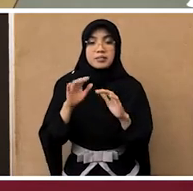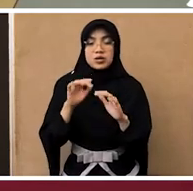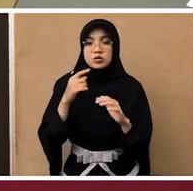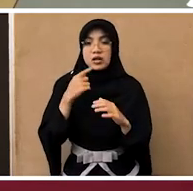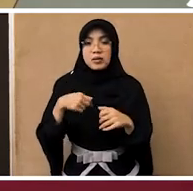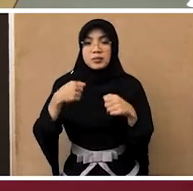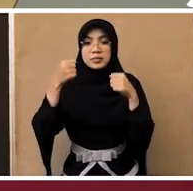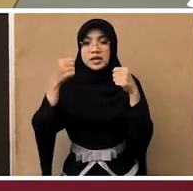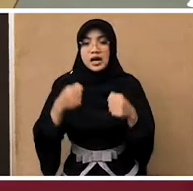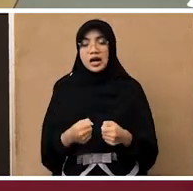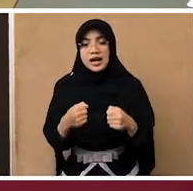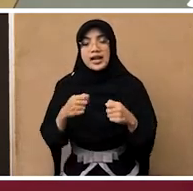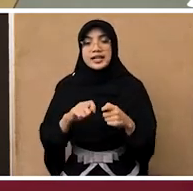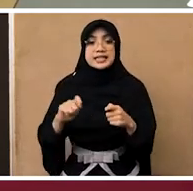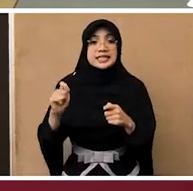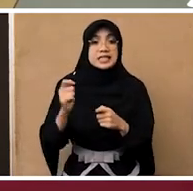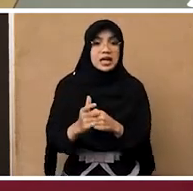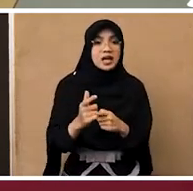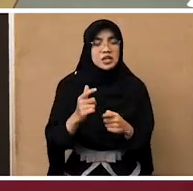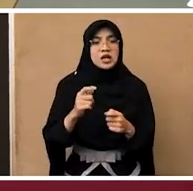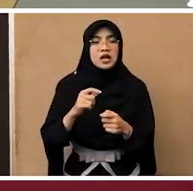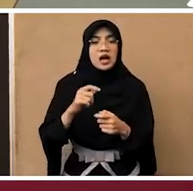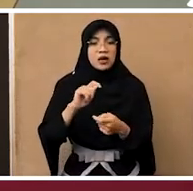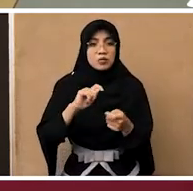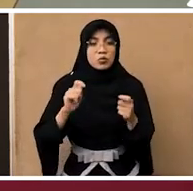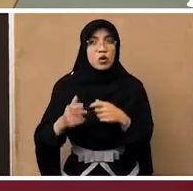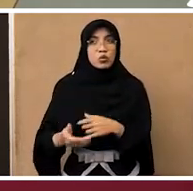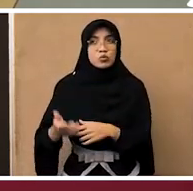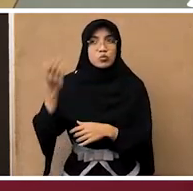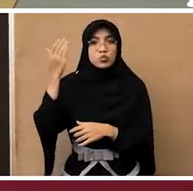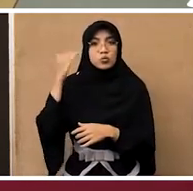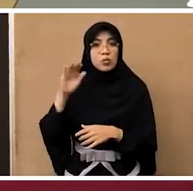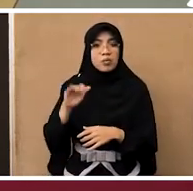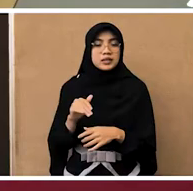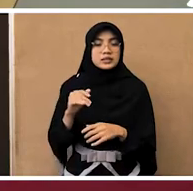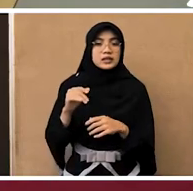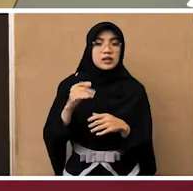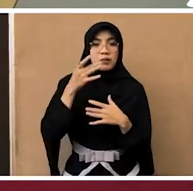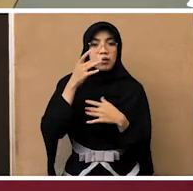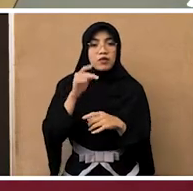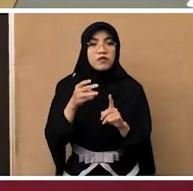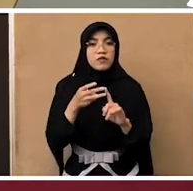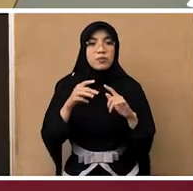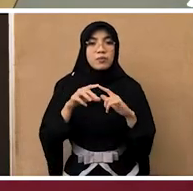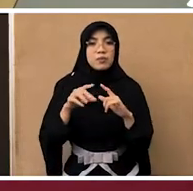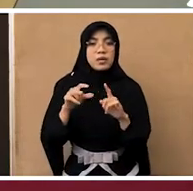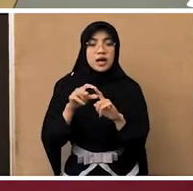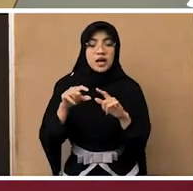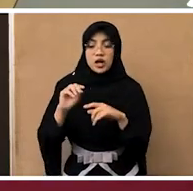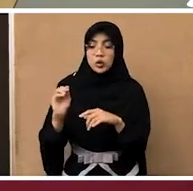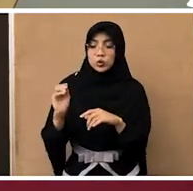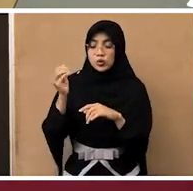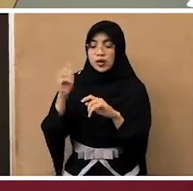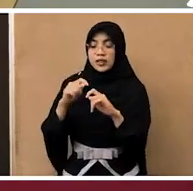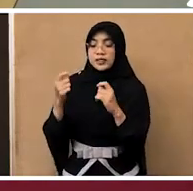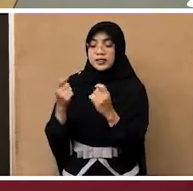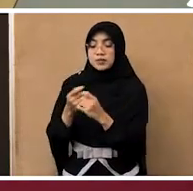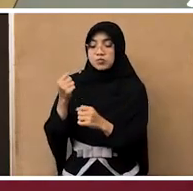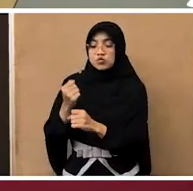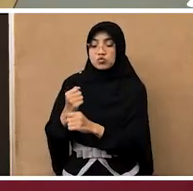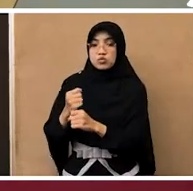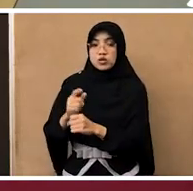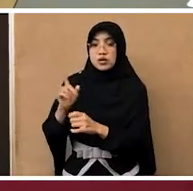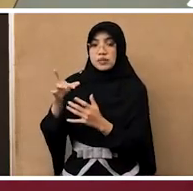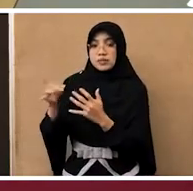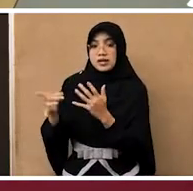denda nah ini agak berubah Pak dulu pas masih Pro Barda itu yang masih ketua tim yang bungkus satu memang dulu ada